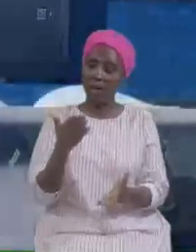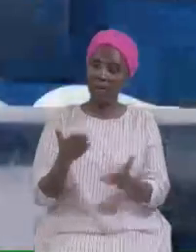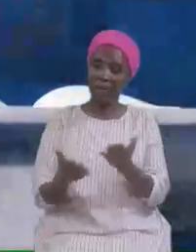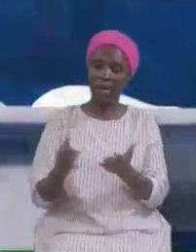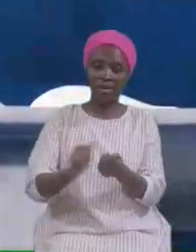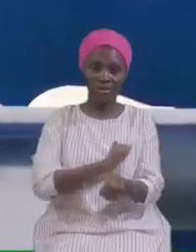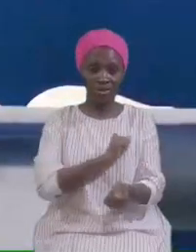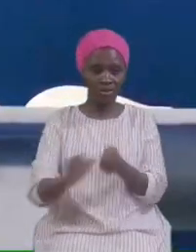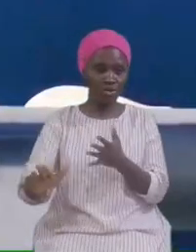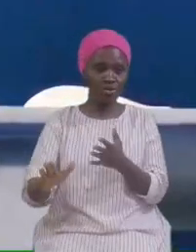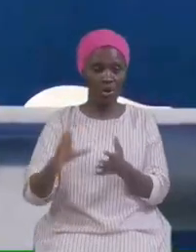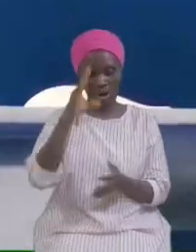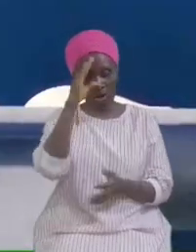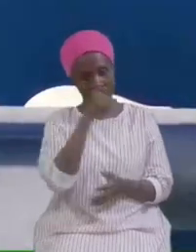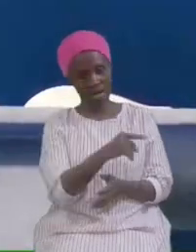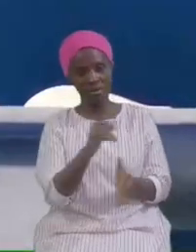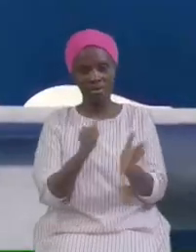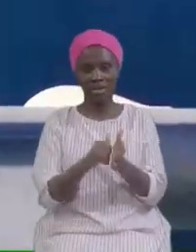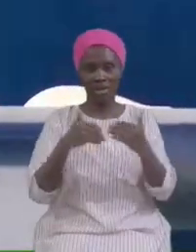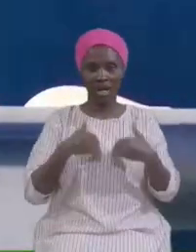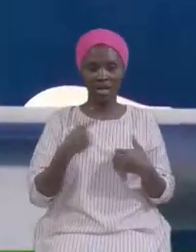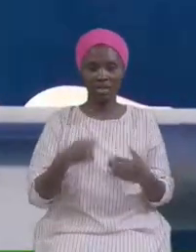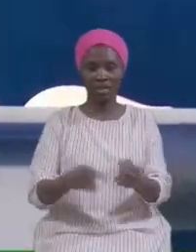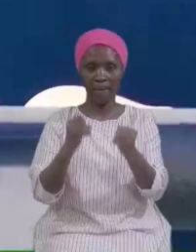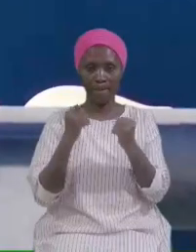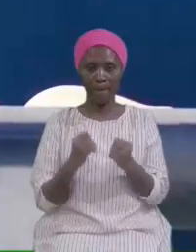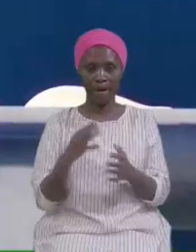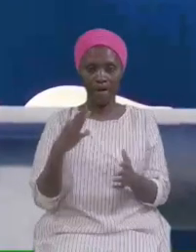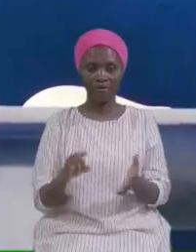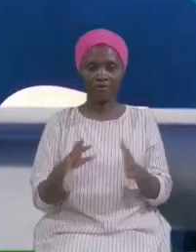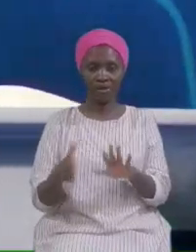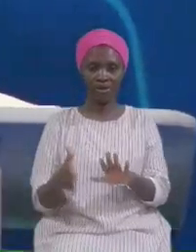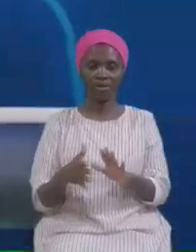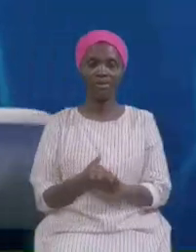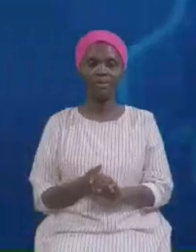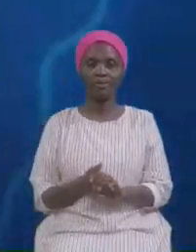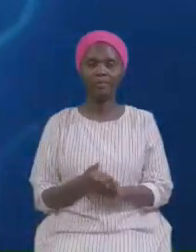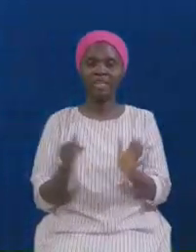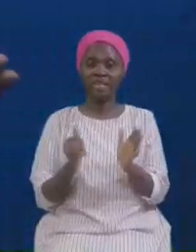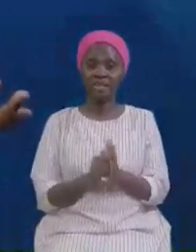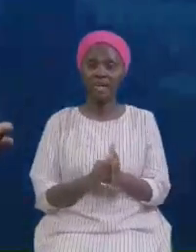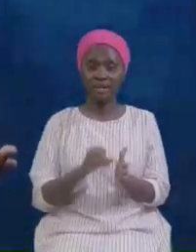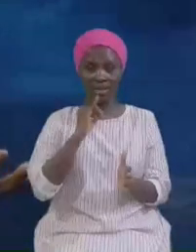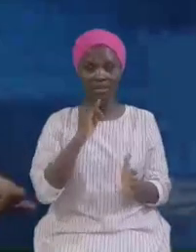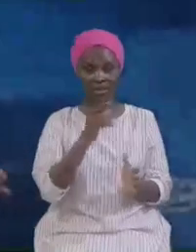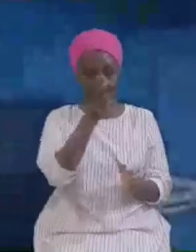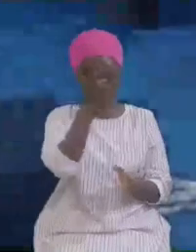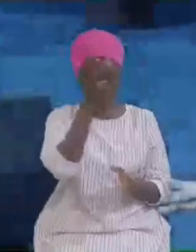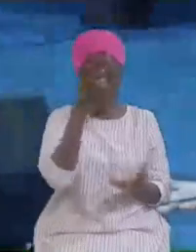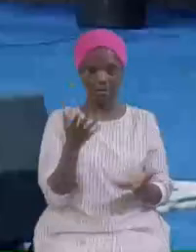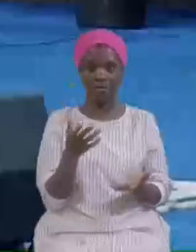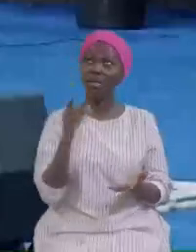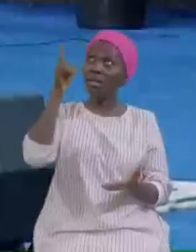il anéantit celui qui a la puissance de la mort, c'est-à-dire le diable.